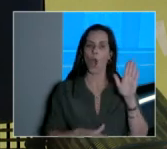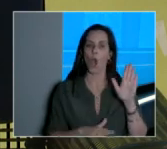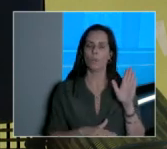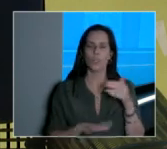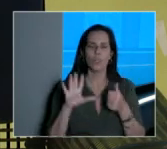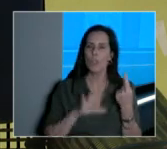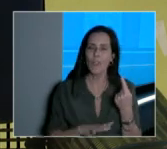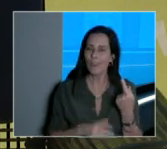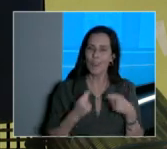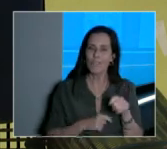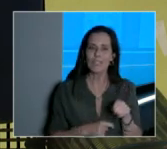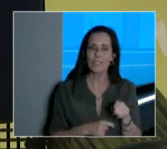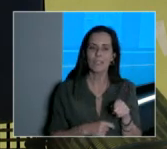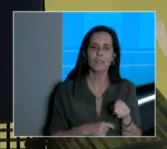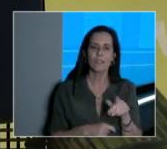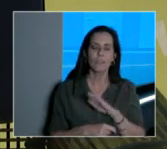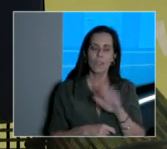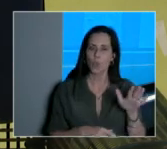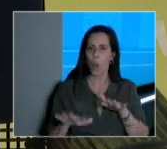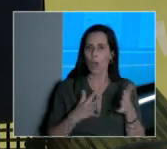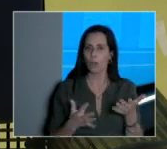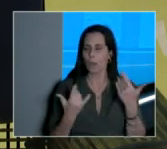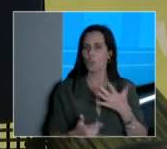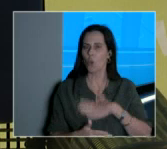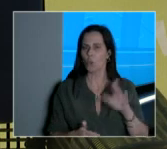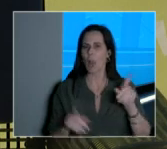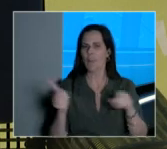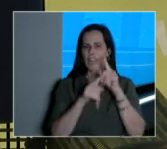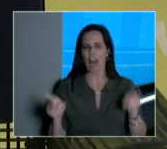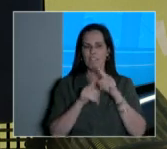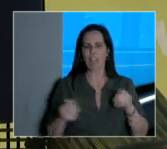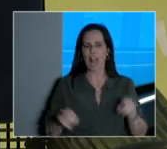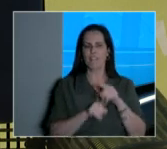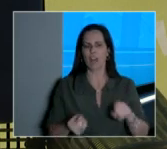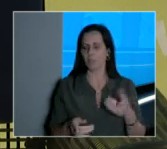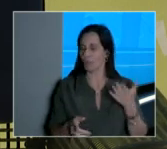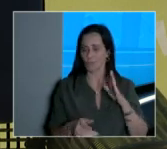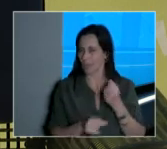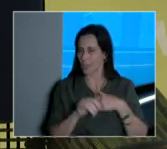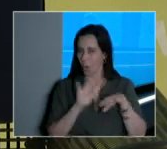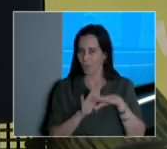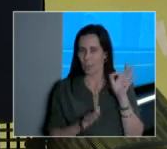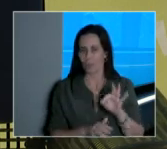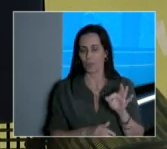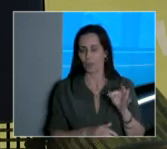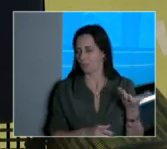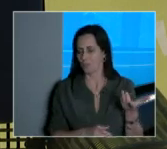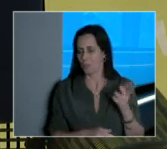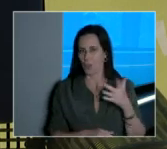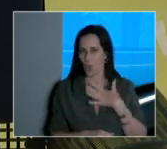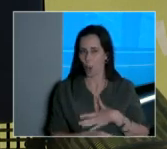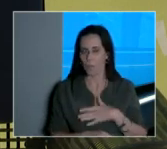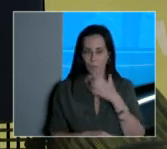תבינו, 61 חברי כנסת, זה כל קואליציה, מתי שהיא רוצה, תוכל לחוקק איזה חוק שהיא רוצה ולפגוע באיזה חלושיה שהיא